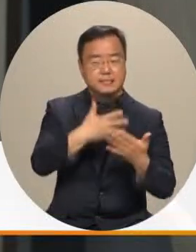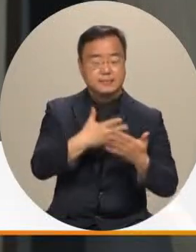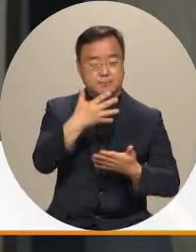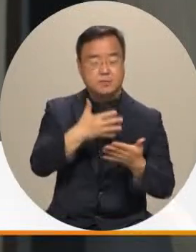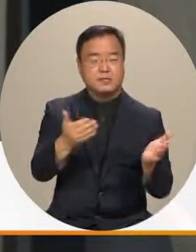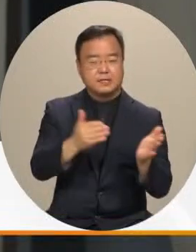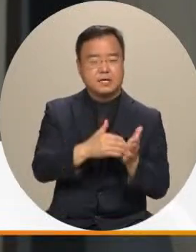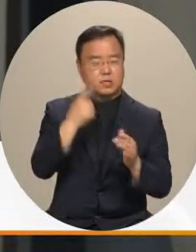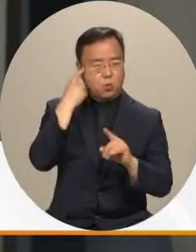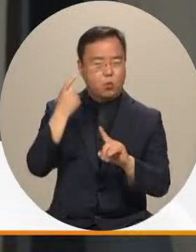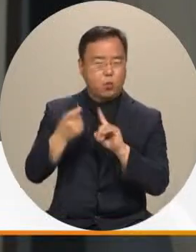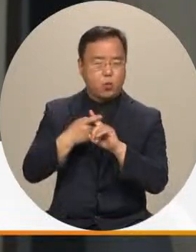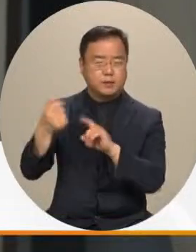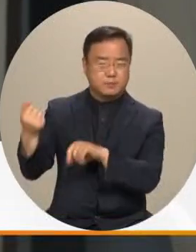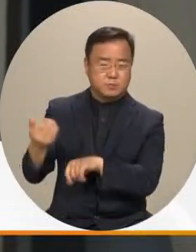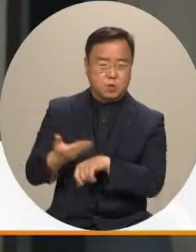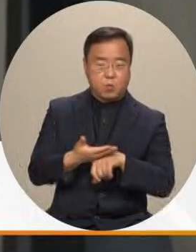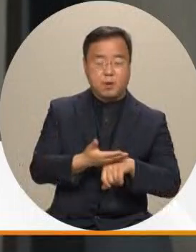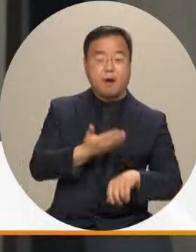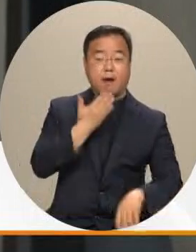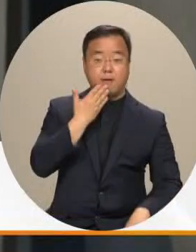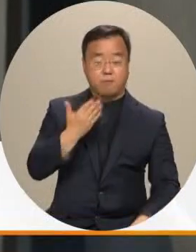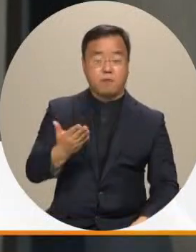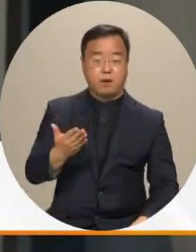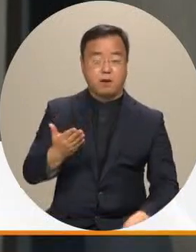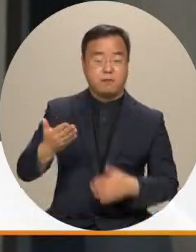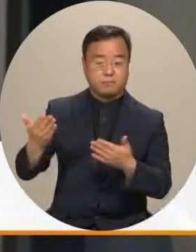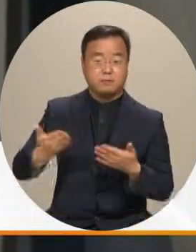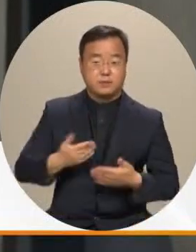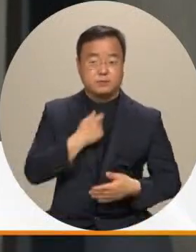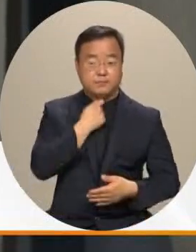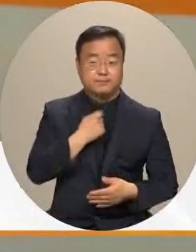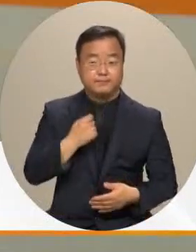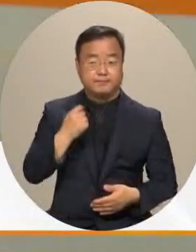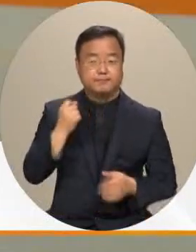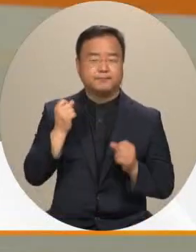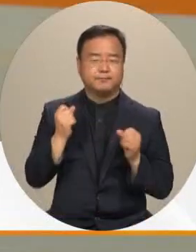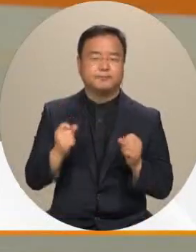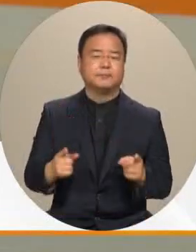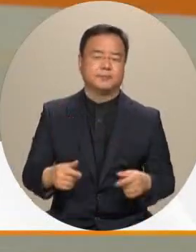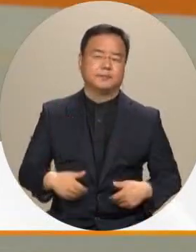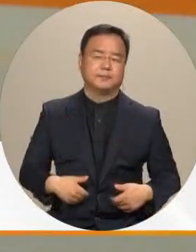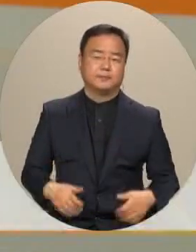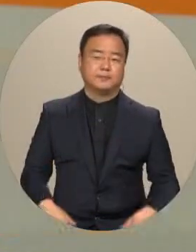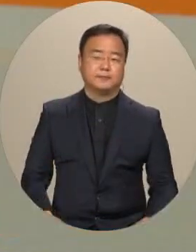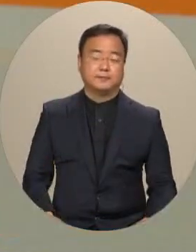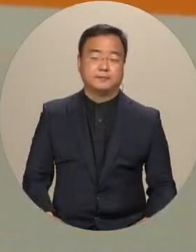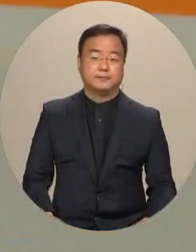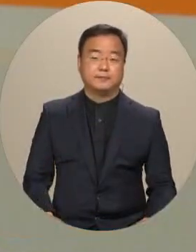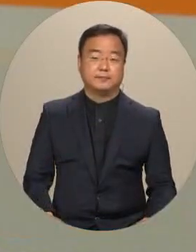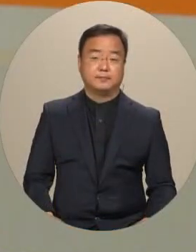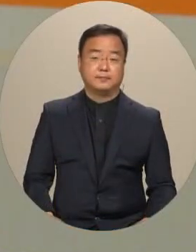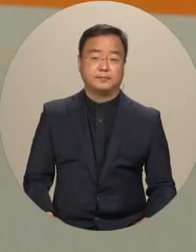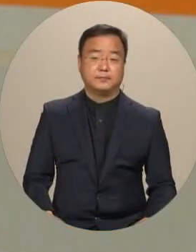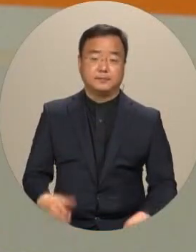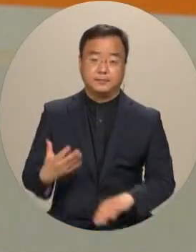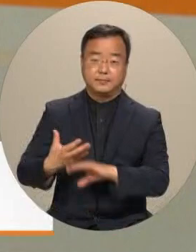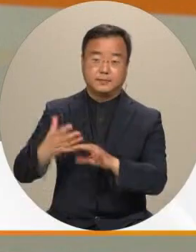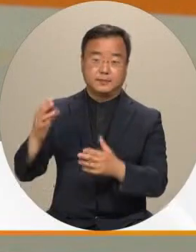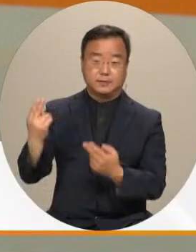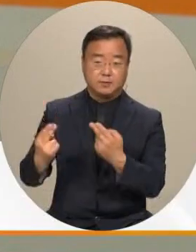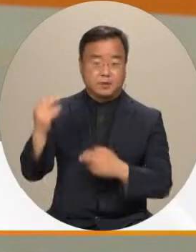관심이 이전될 수 있는 그런 계기가 되었으면 합니다 예 그렇다면이 다른 나라와 비교했을 때 우리